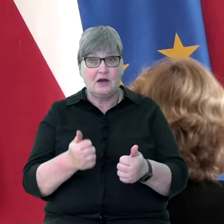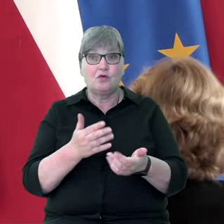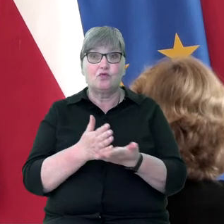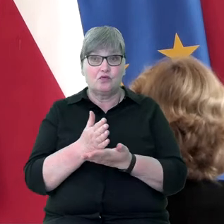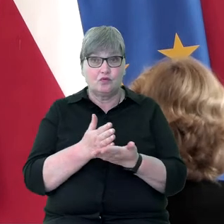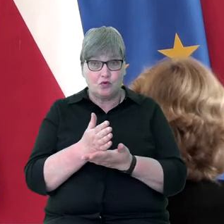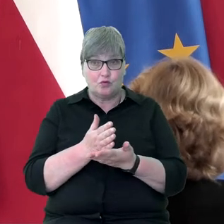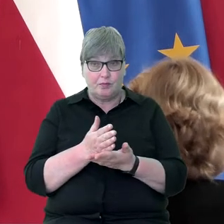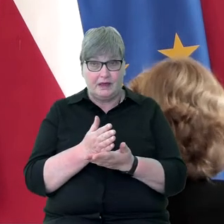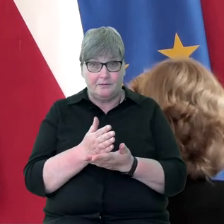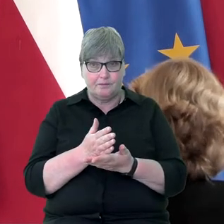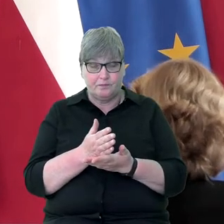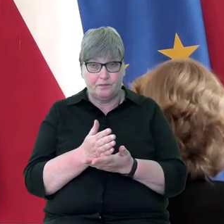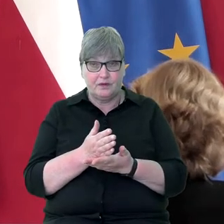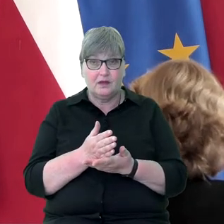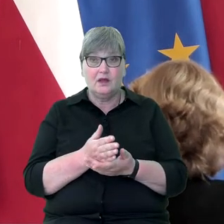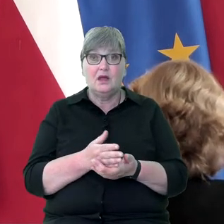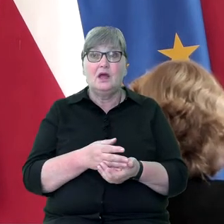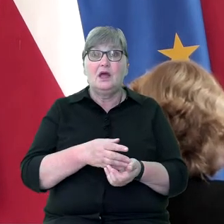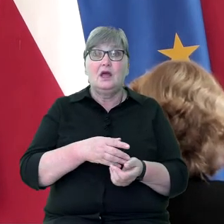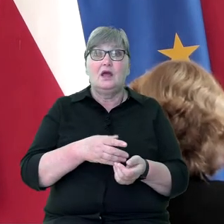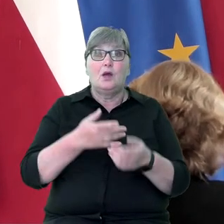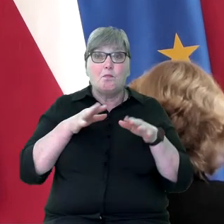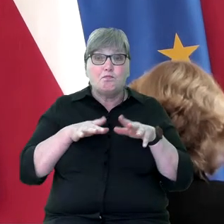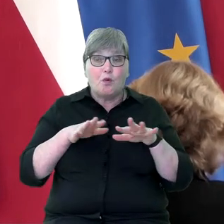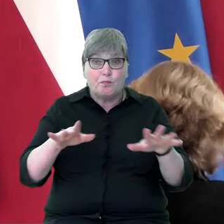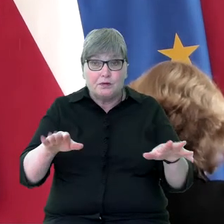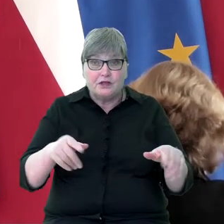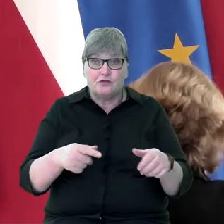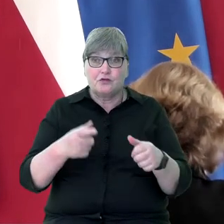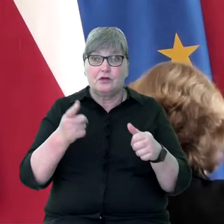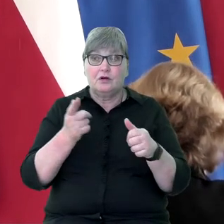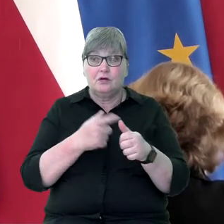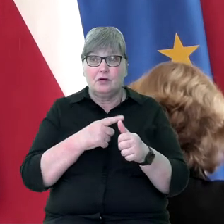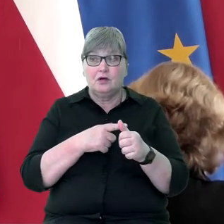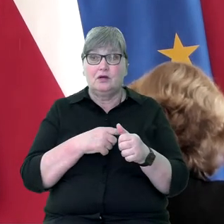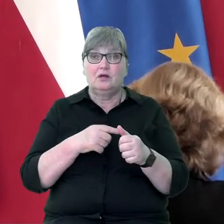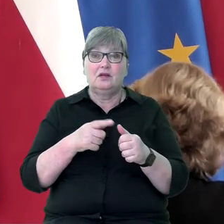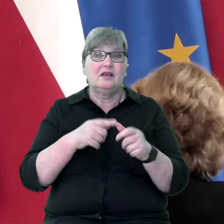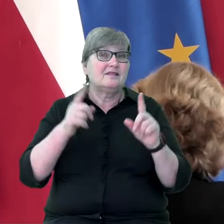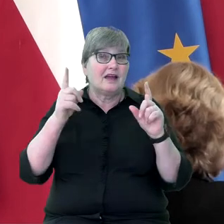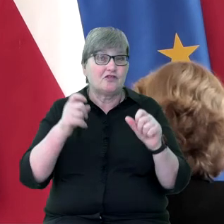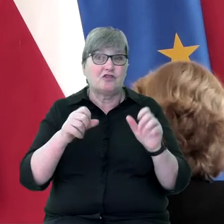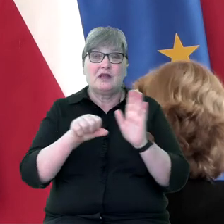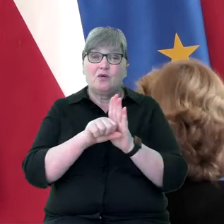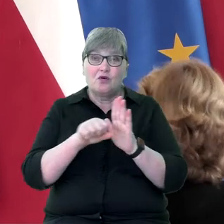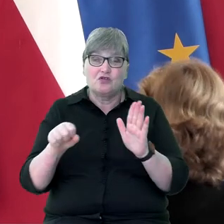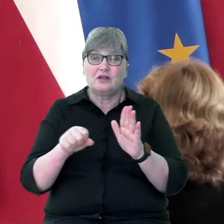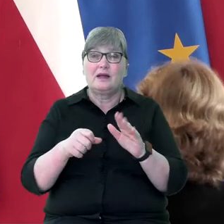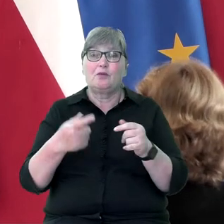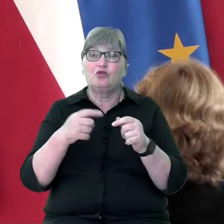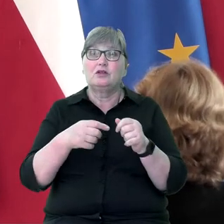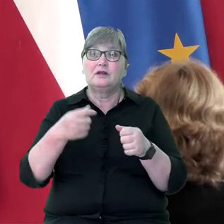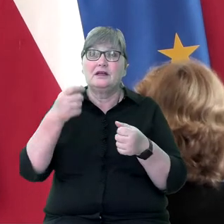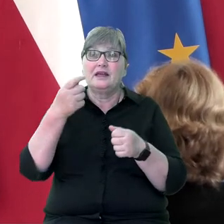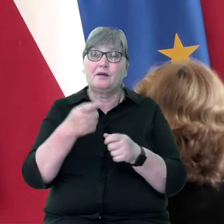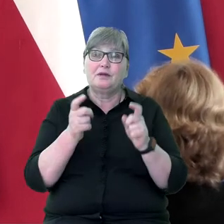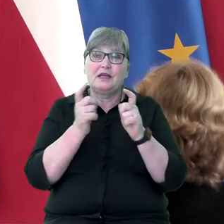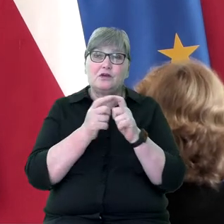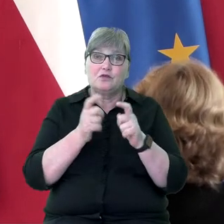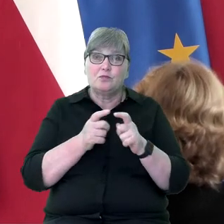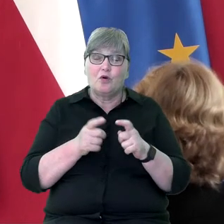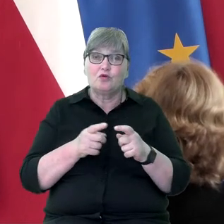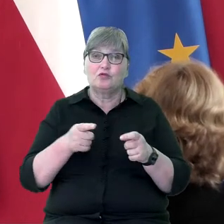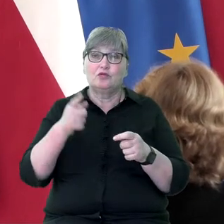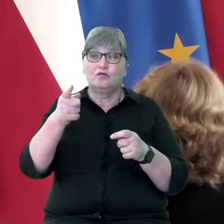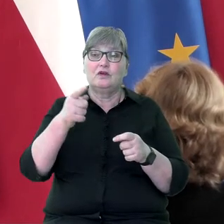od 8 stopnia służbowego, w drugiej od 10 stopnia, a w trzeciej od 11 do 12 stopnia